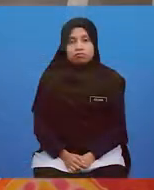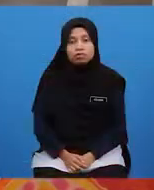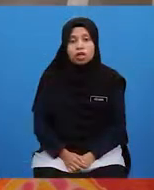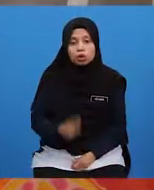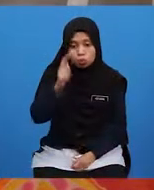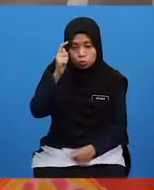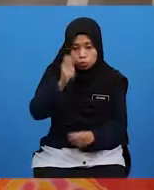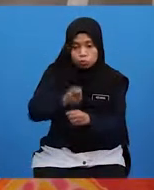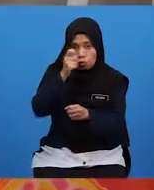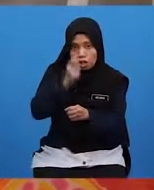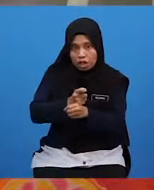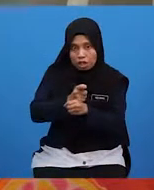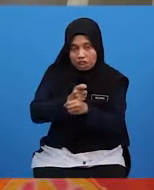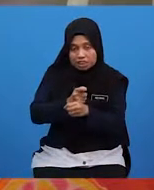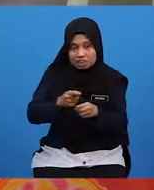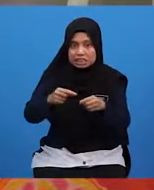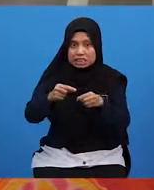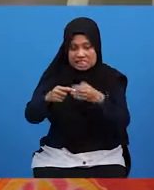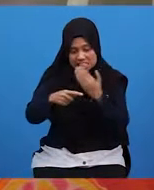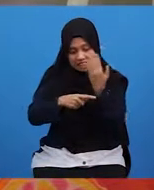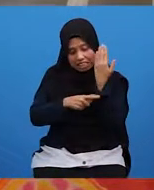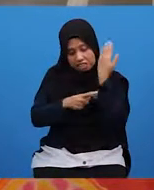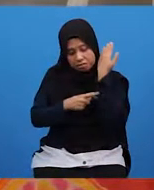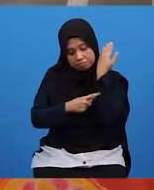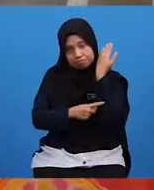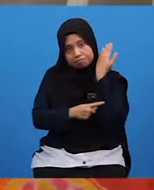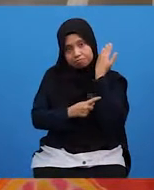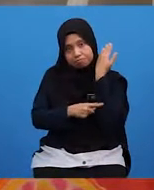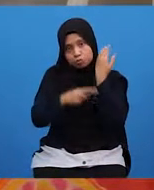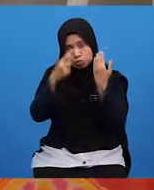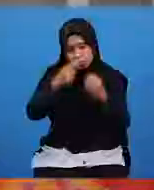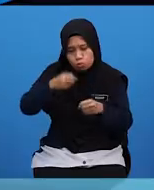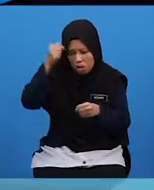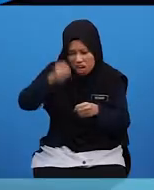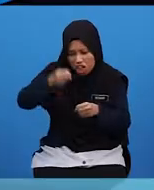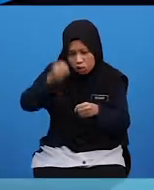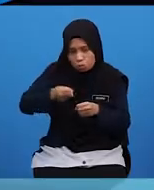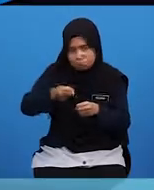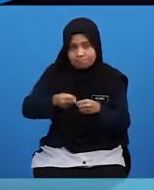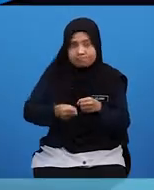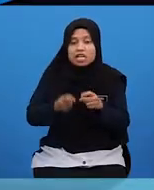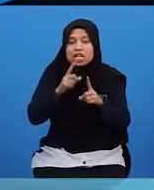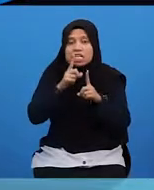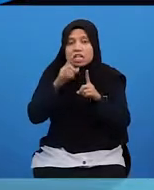Tukul getah. Tukul getah digunakan untuk mengetuk lilin yang beku.